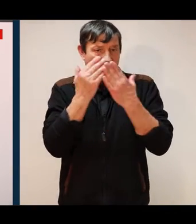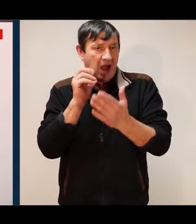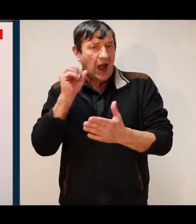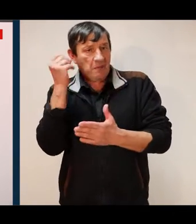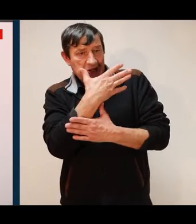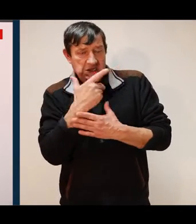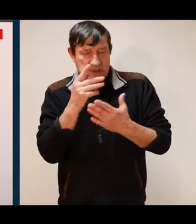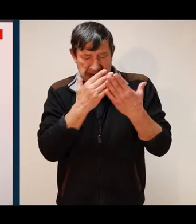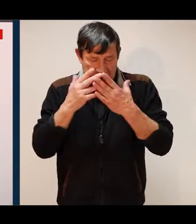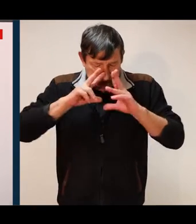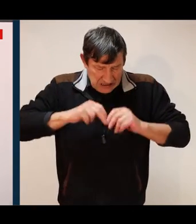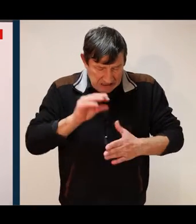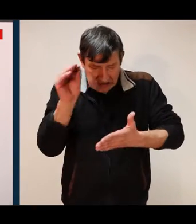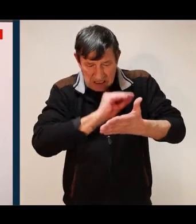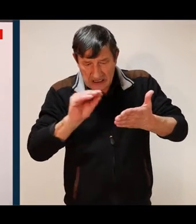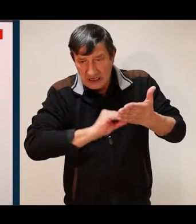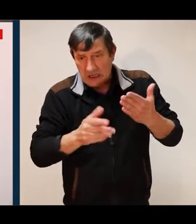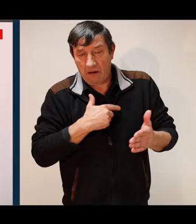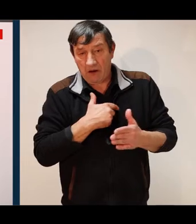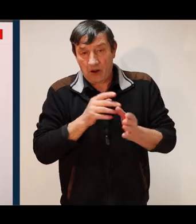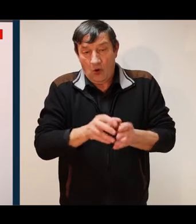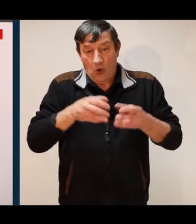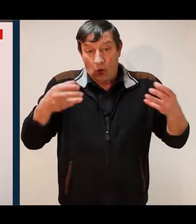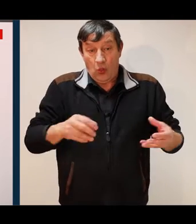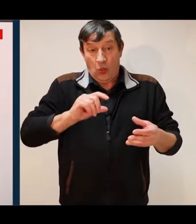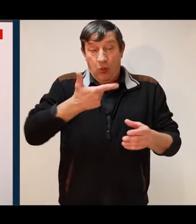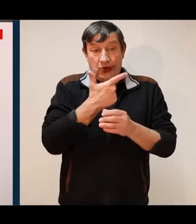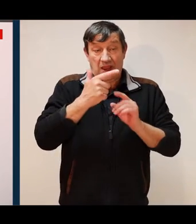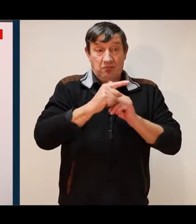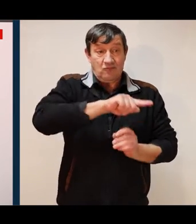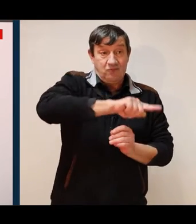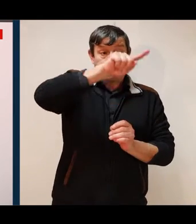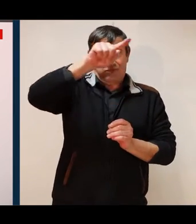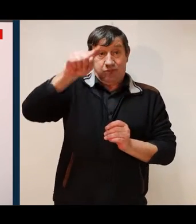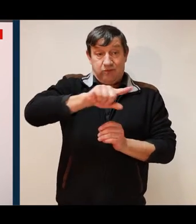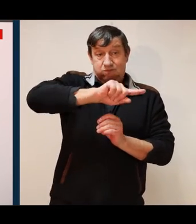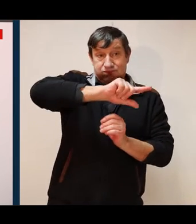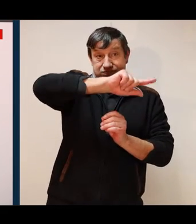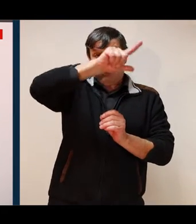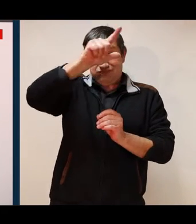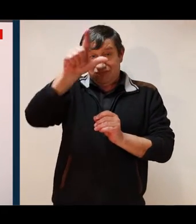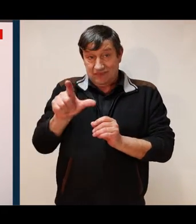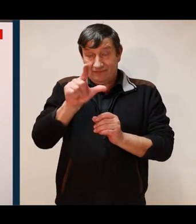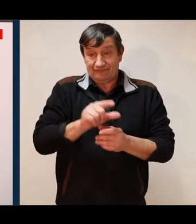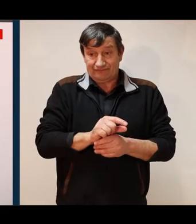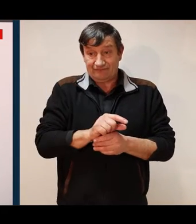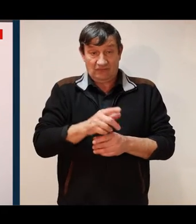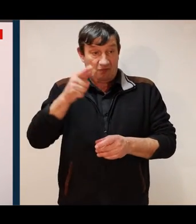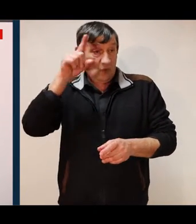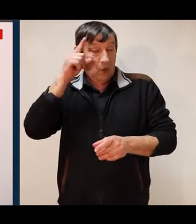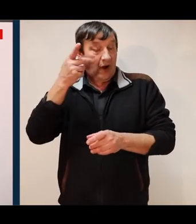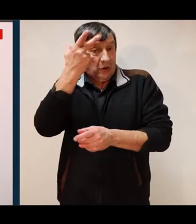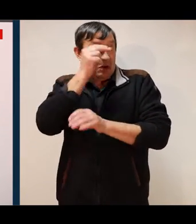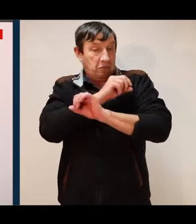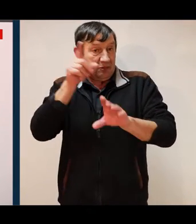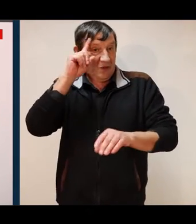Handy et qui a écrit un ouvrage qui s'appelle La deuxième courbe, The Second Curve. Et vous allez comprendre pourquoi c'est un modèle